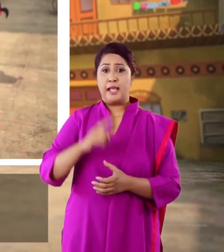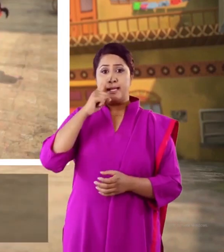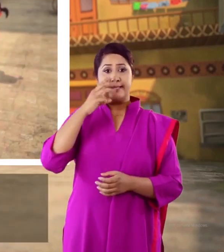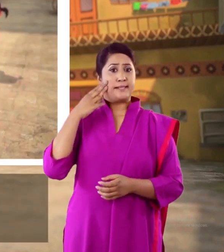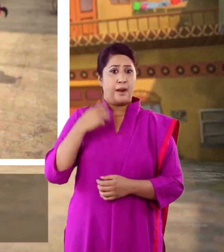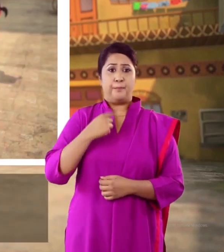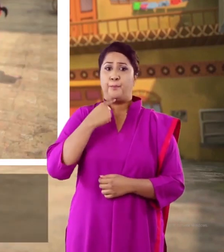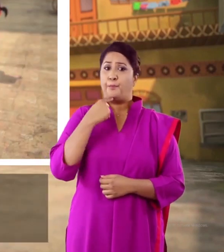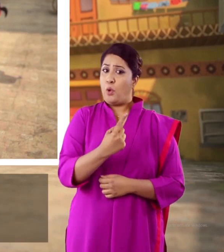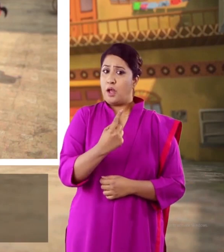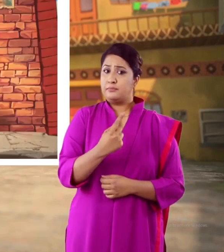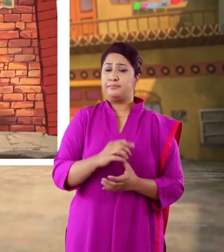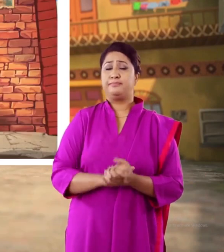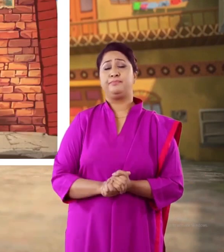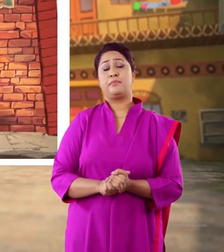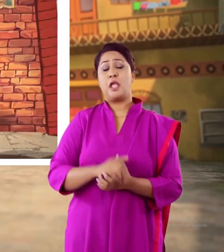जैनब